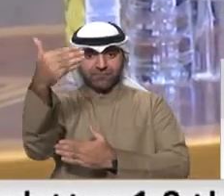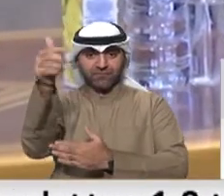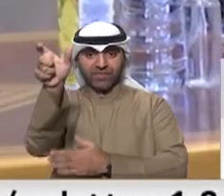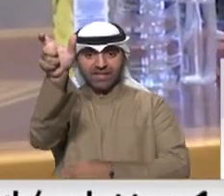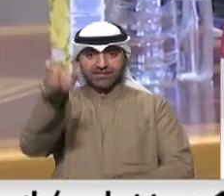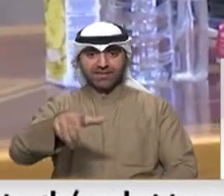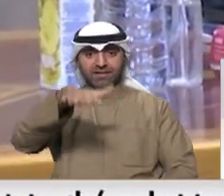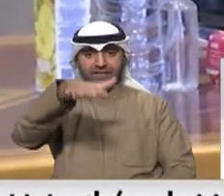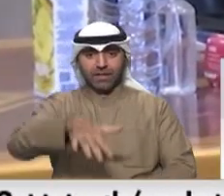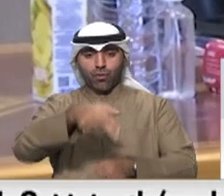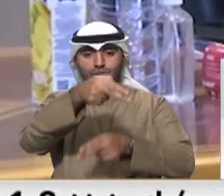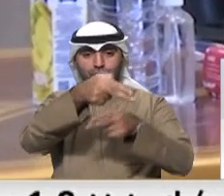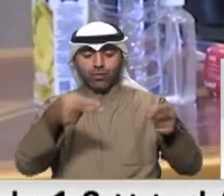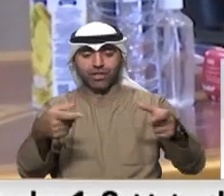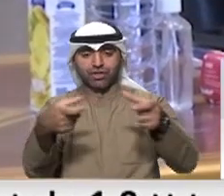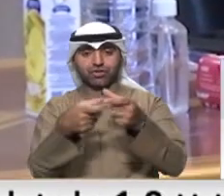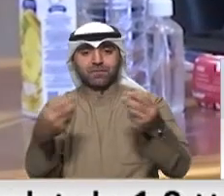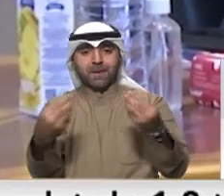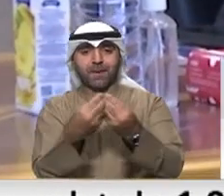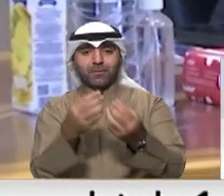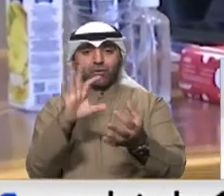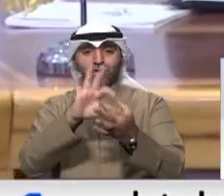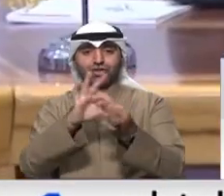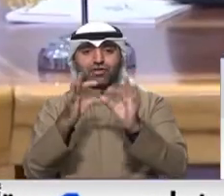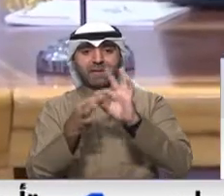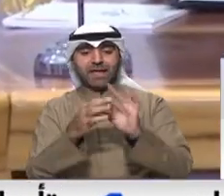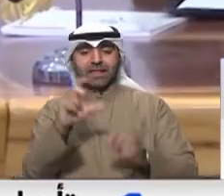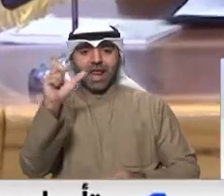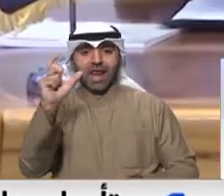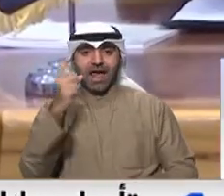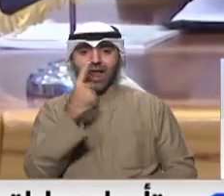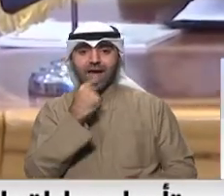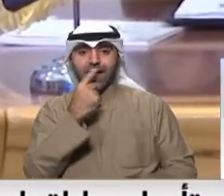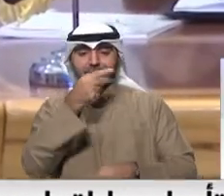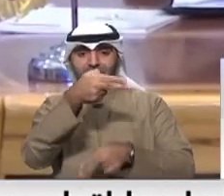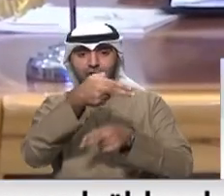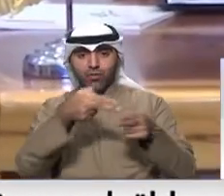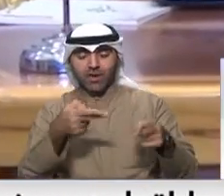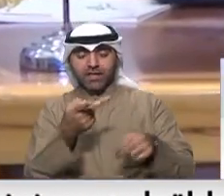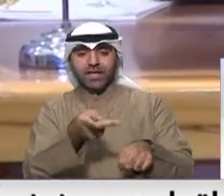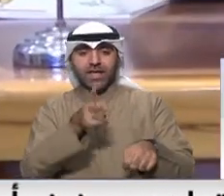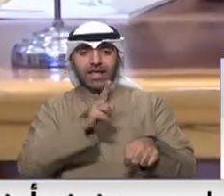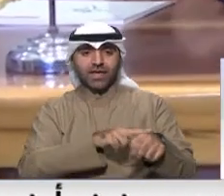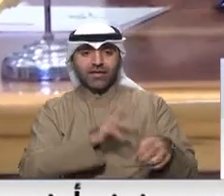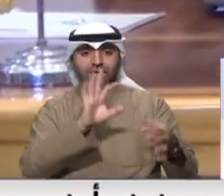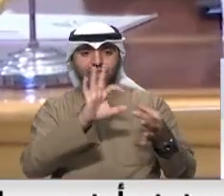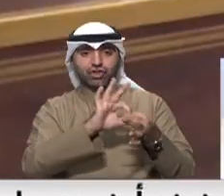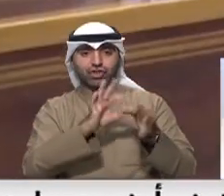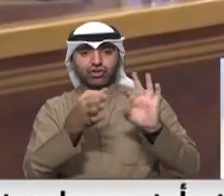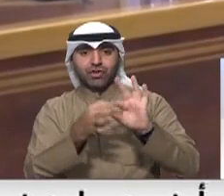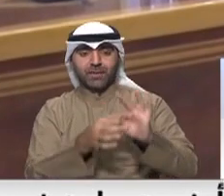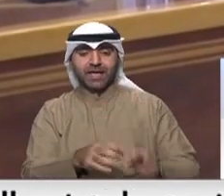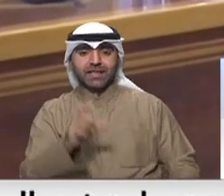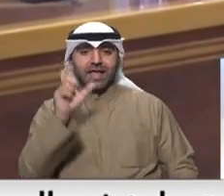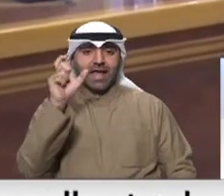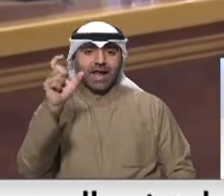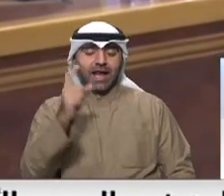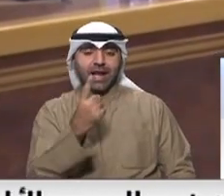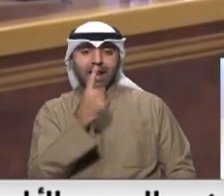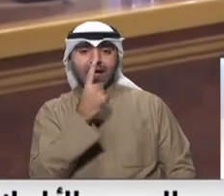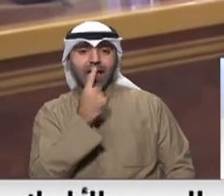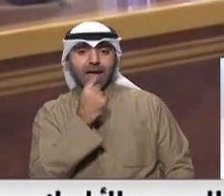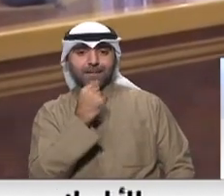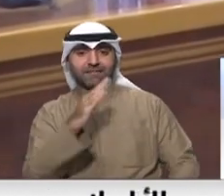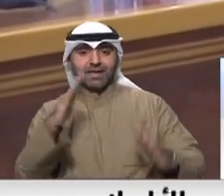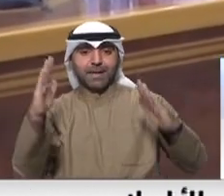والدكتور مساعد العنيزي مستشار رئيس مجلس إدارة الجمعية. وقد قام بالتوقيع عن الهلال الأحمر الكويتي أنور الحساوي نائب